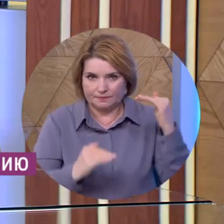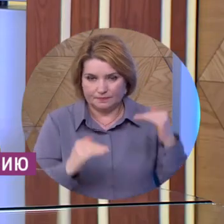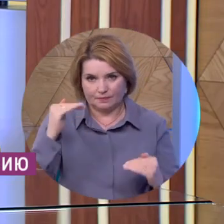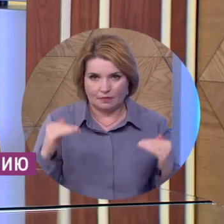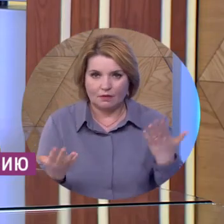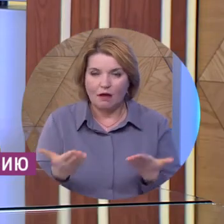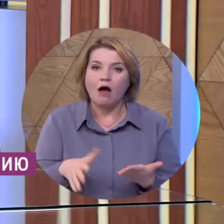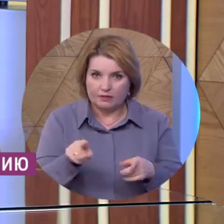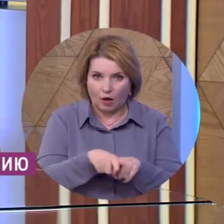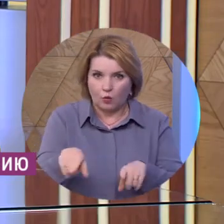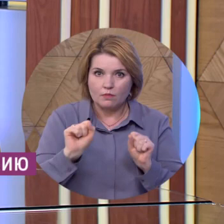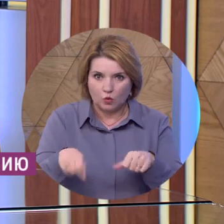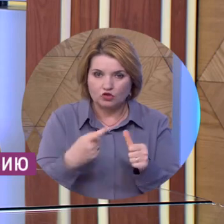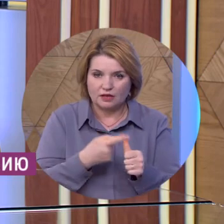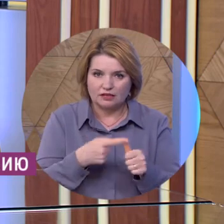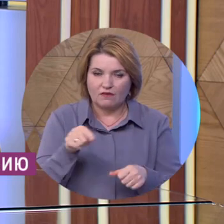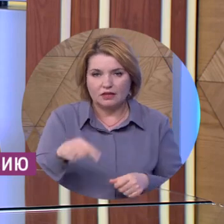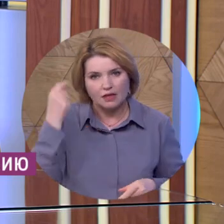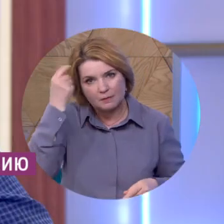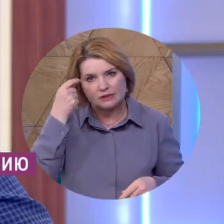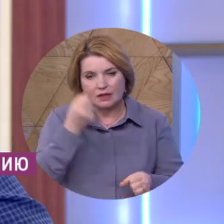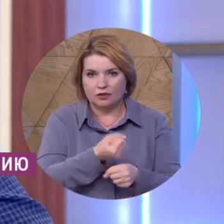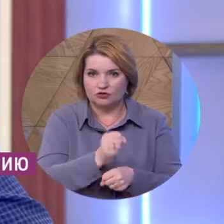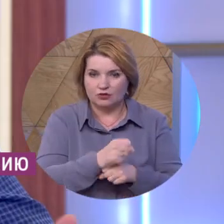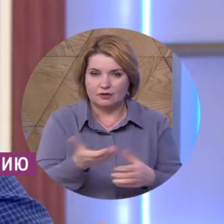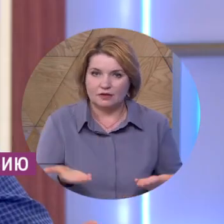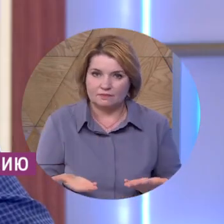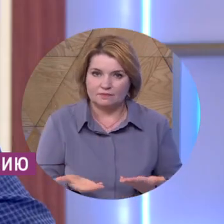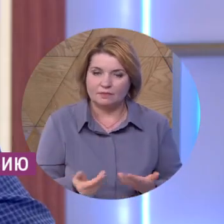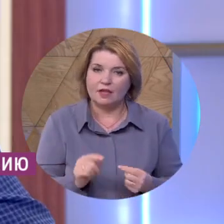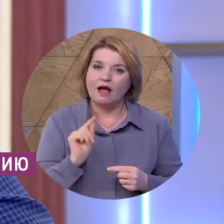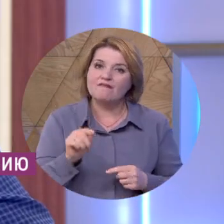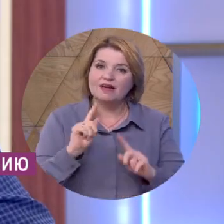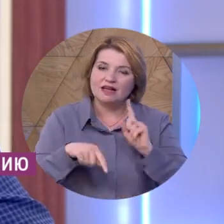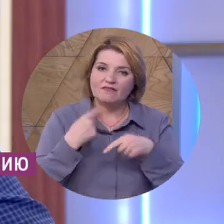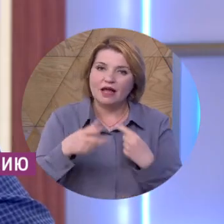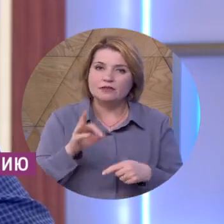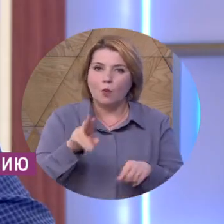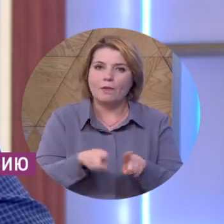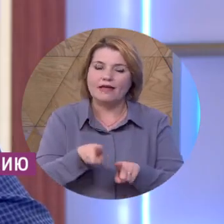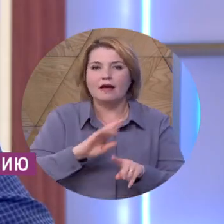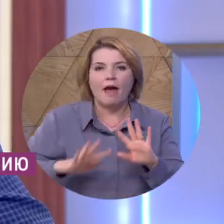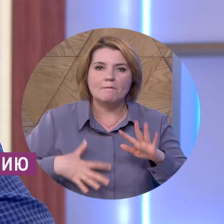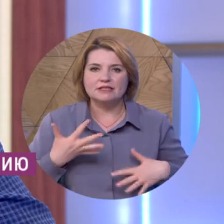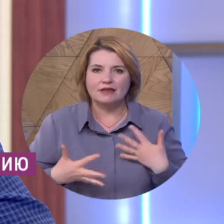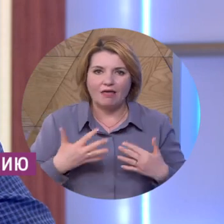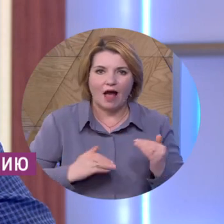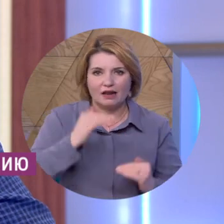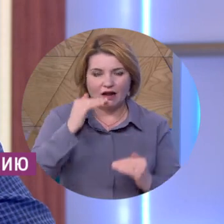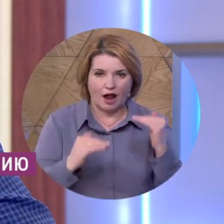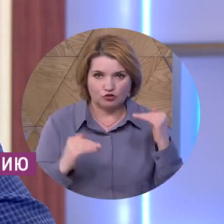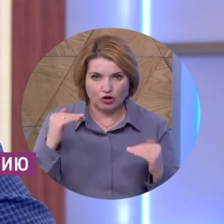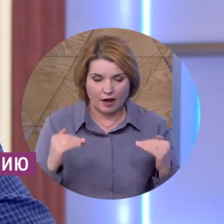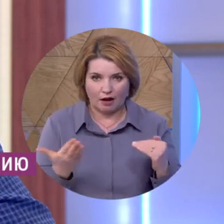с психологическим насилием? Ну вот вы говорите об эмоциональных качелях, по сути, да. Ну, я